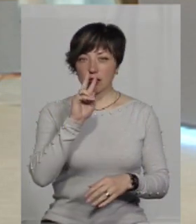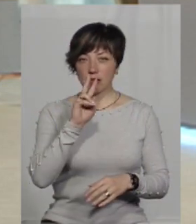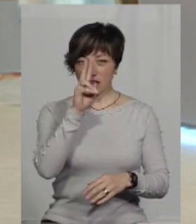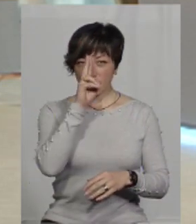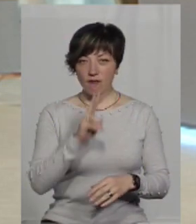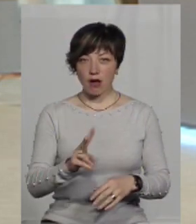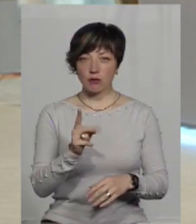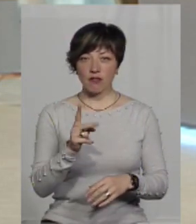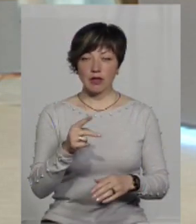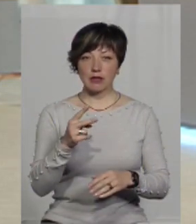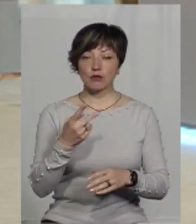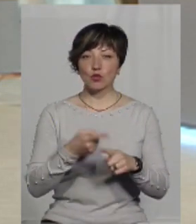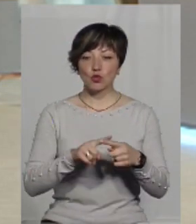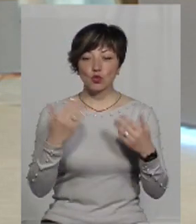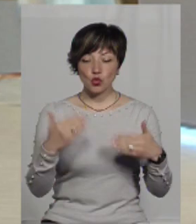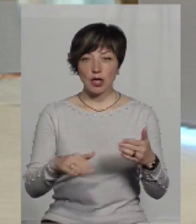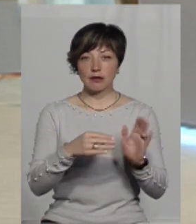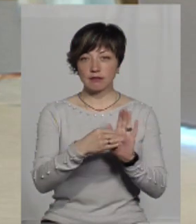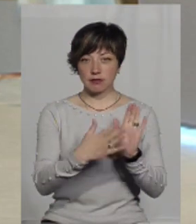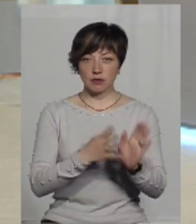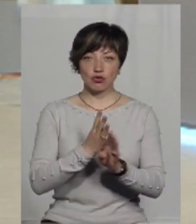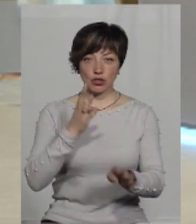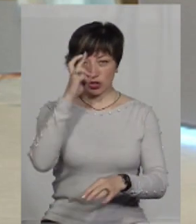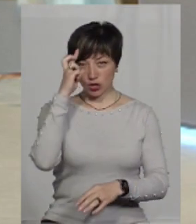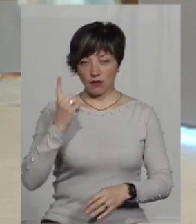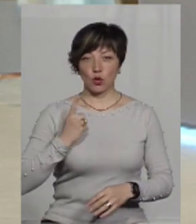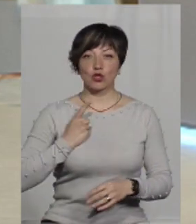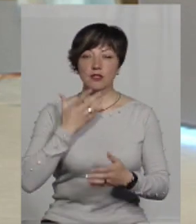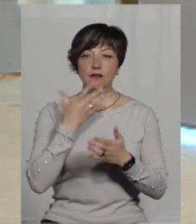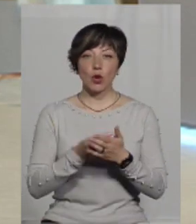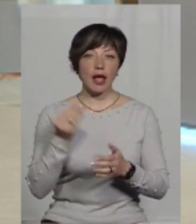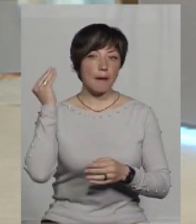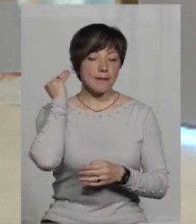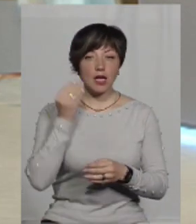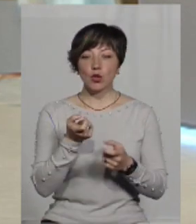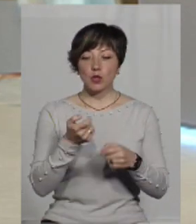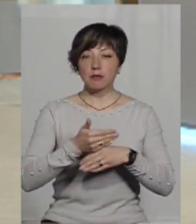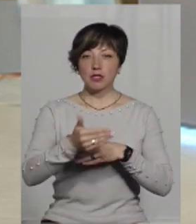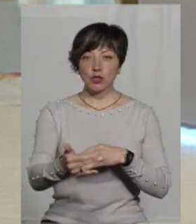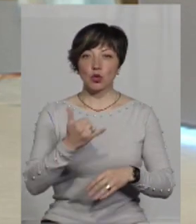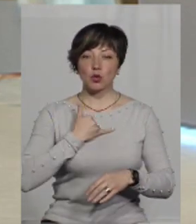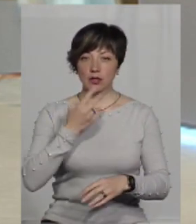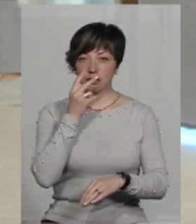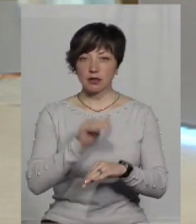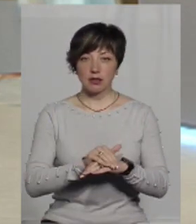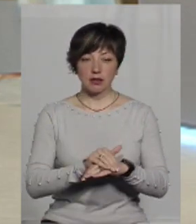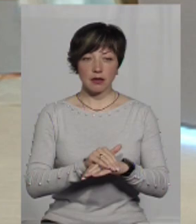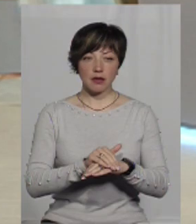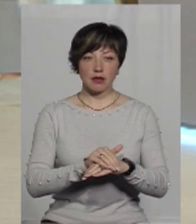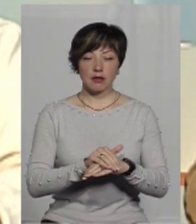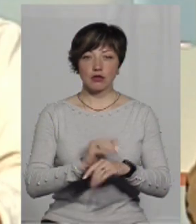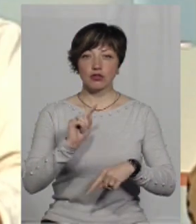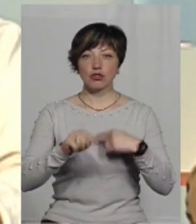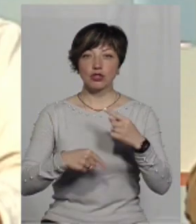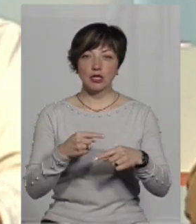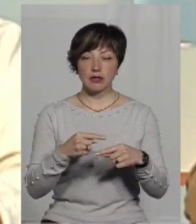2,5 місяці ми стояли на черзі, на державній черзі, очікували своєї імплантації. Трошки пізніше в нас